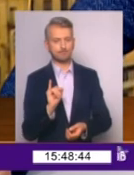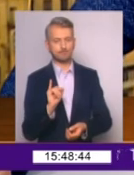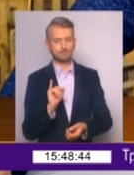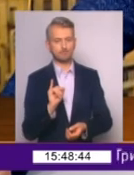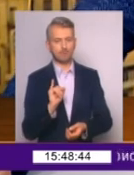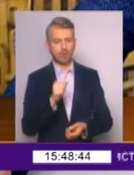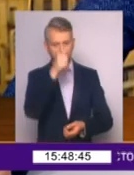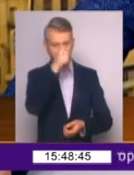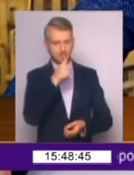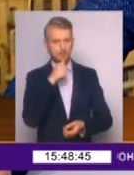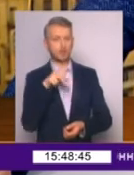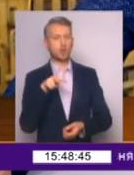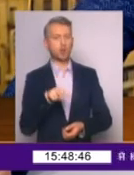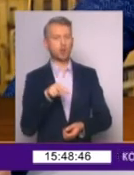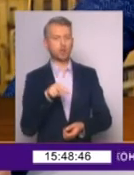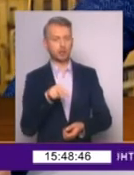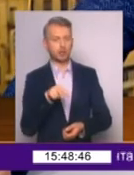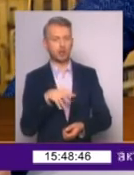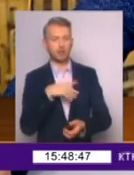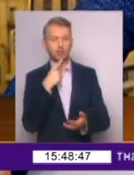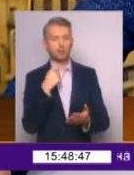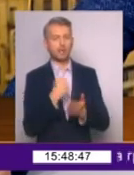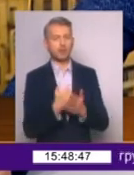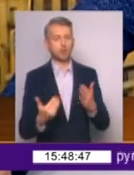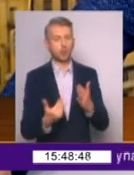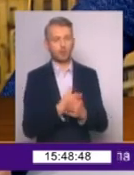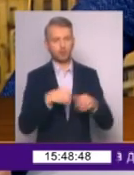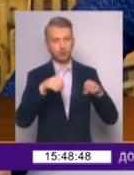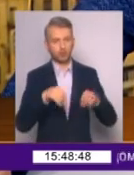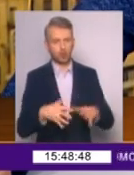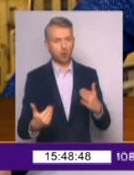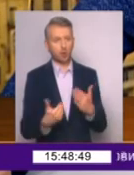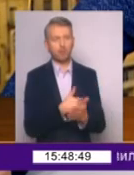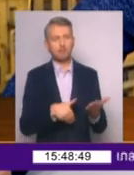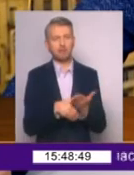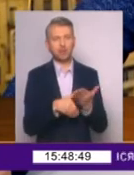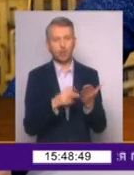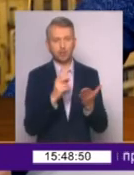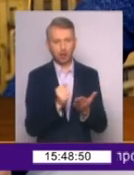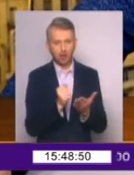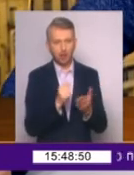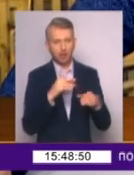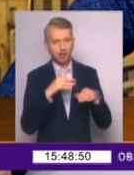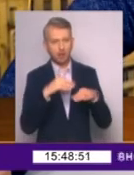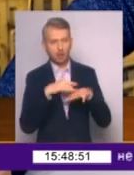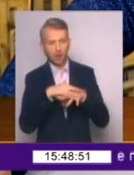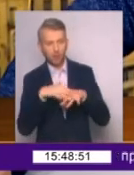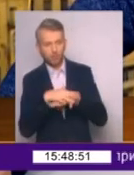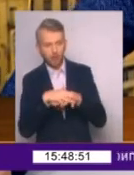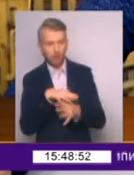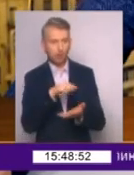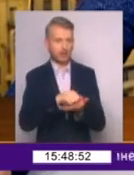лютому місяці було прийнято нове рішення, нова методика нарахувань і орендних